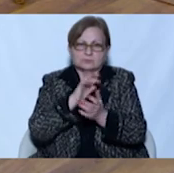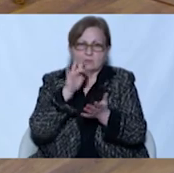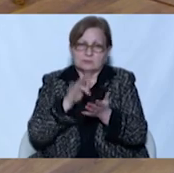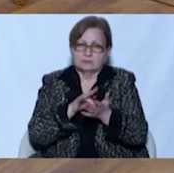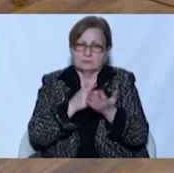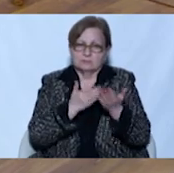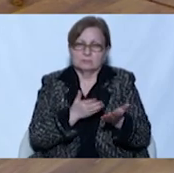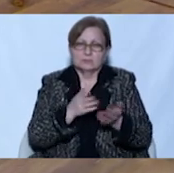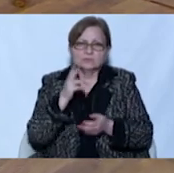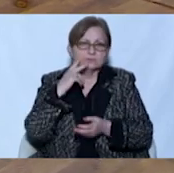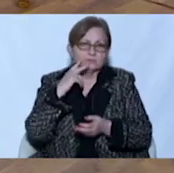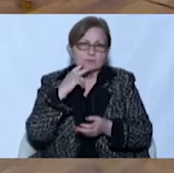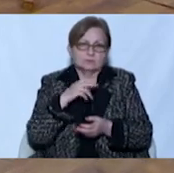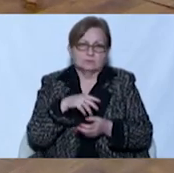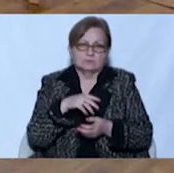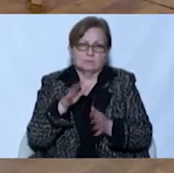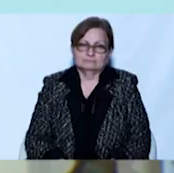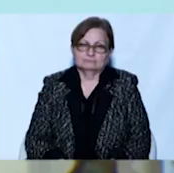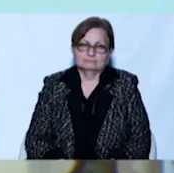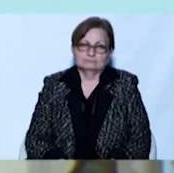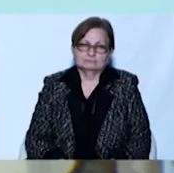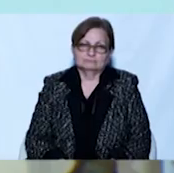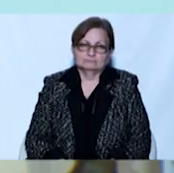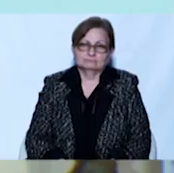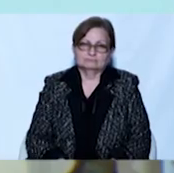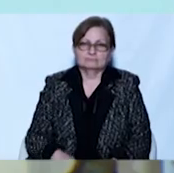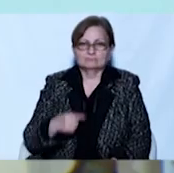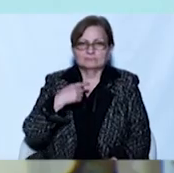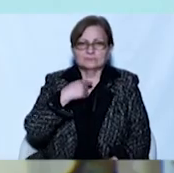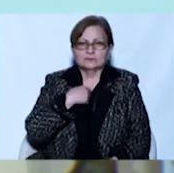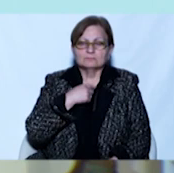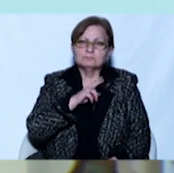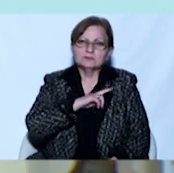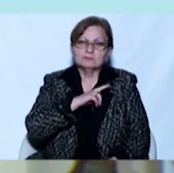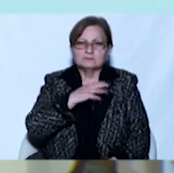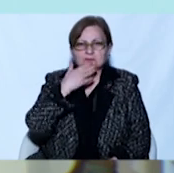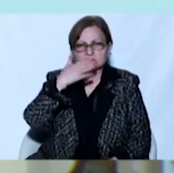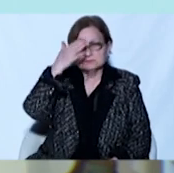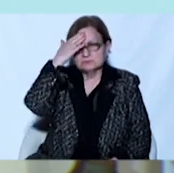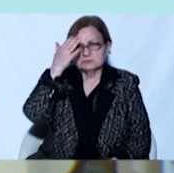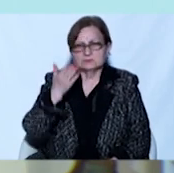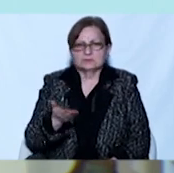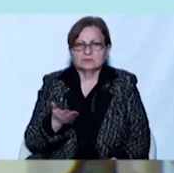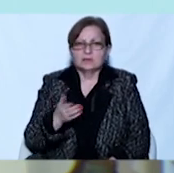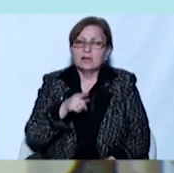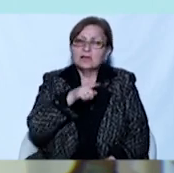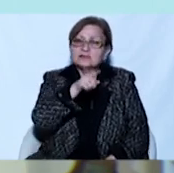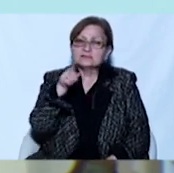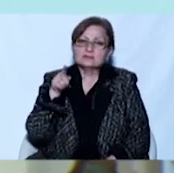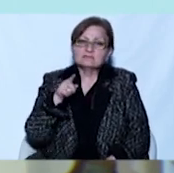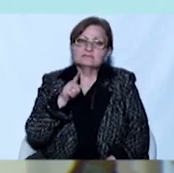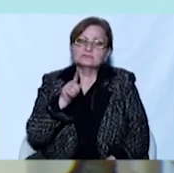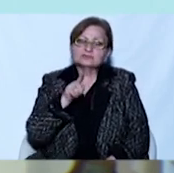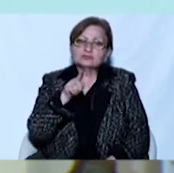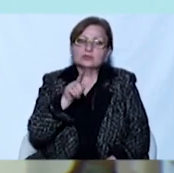ქალაქებია: სოხუმი, ბათუმი. მე მიყვარს ზაფხული. წელიწადის რომელი დრო გიყვარს